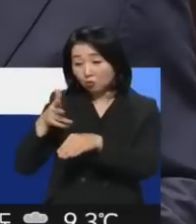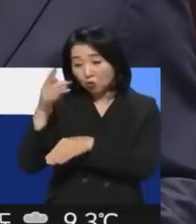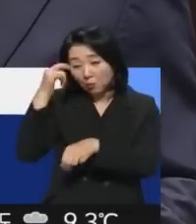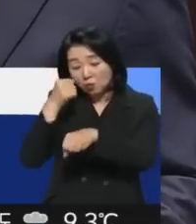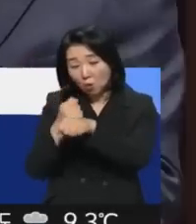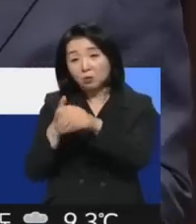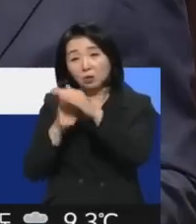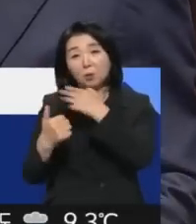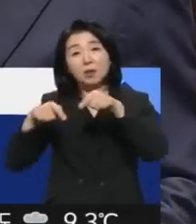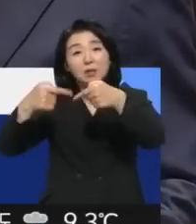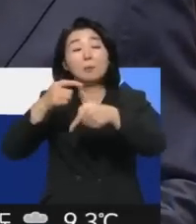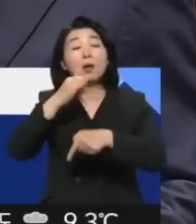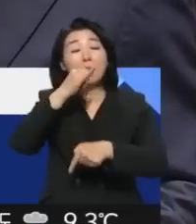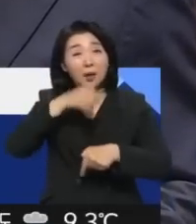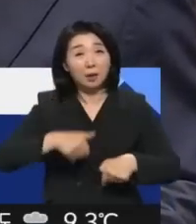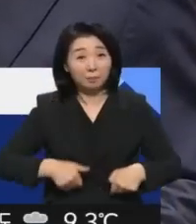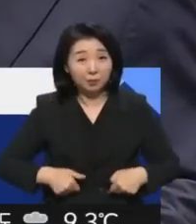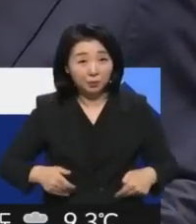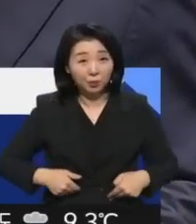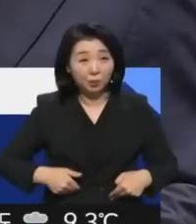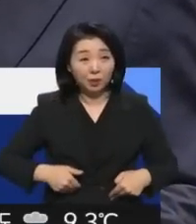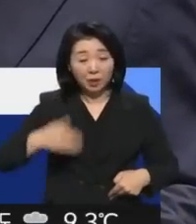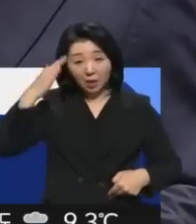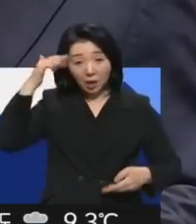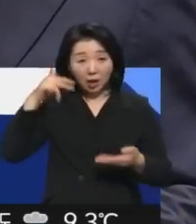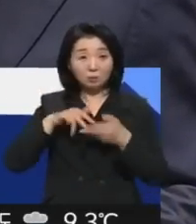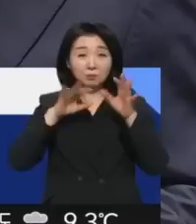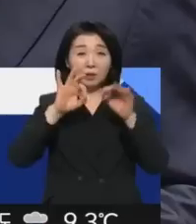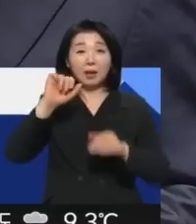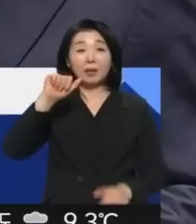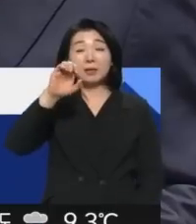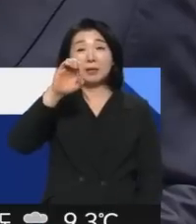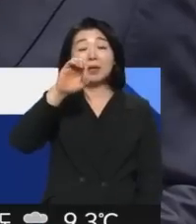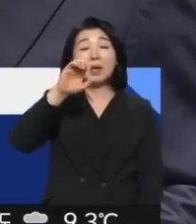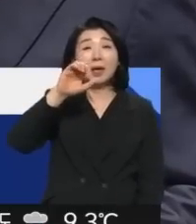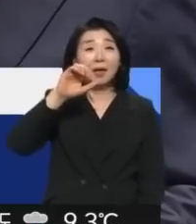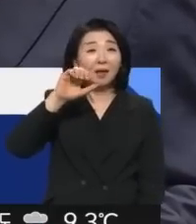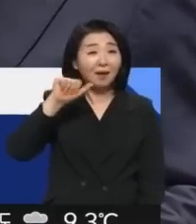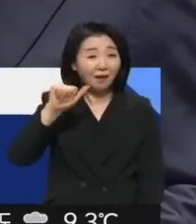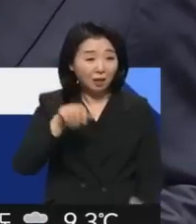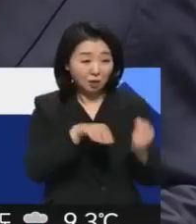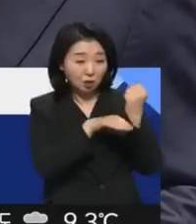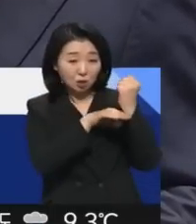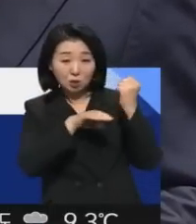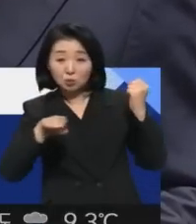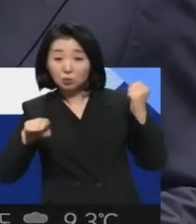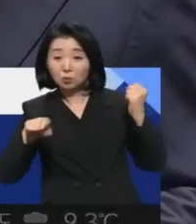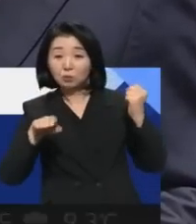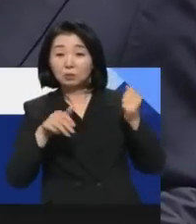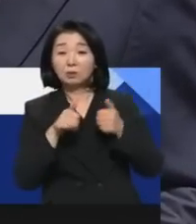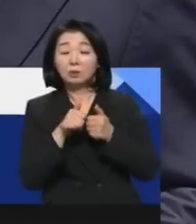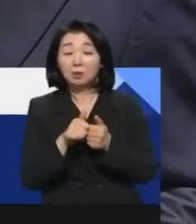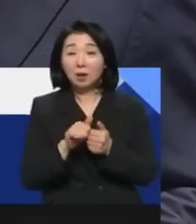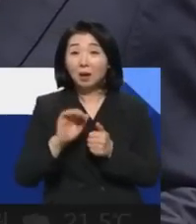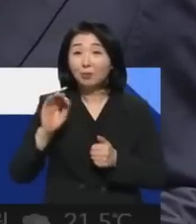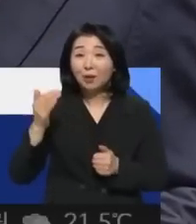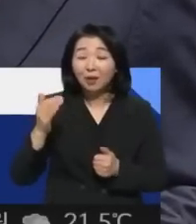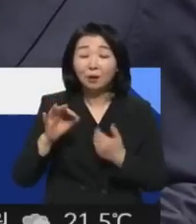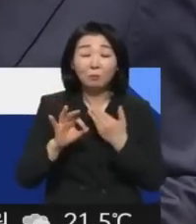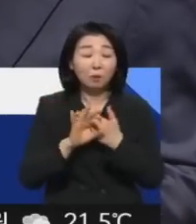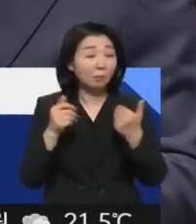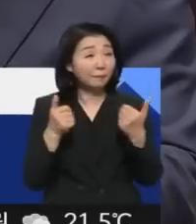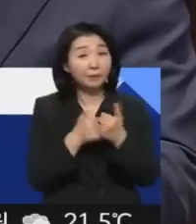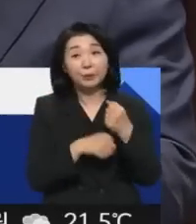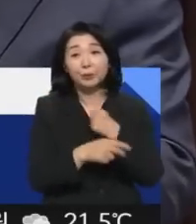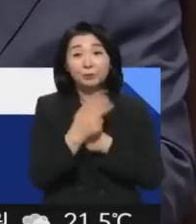있도록 보장해라. 우리가 볼 때 IAEA 기준에 맞는 그 적합성 절차에 따라서 된다면 저희가 굳이 반대할